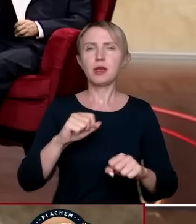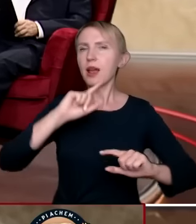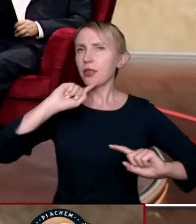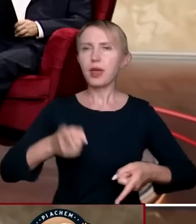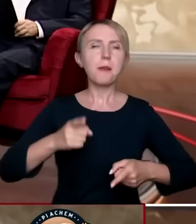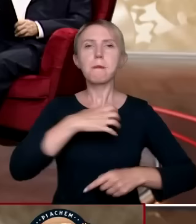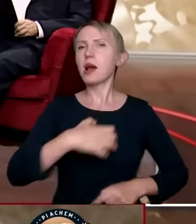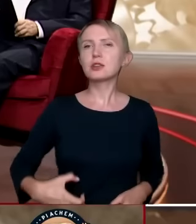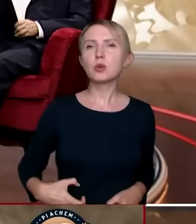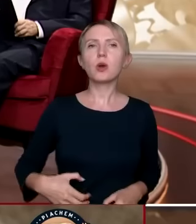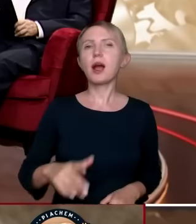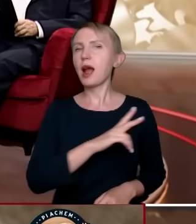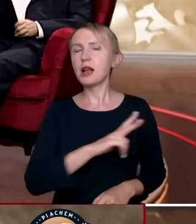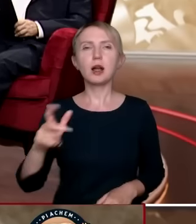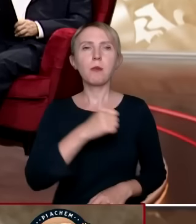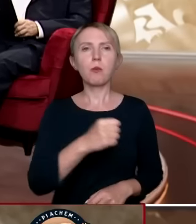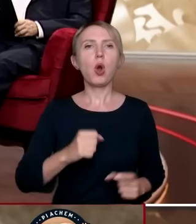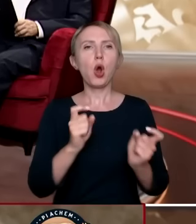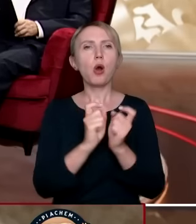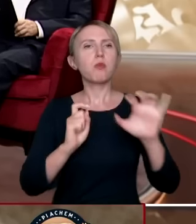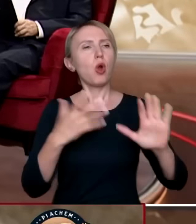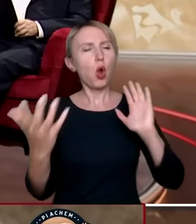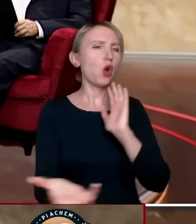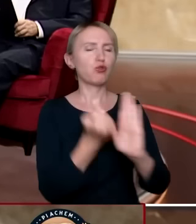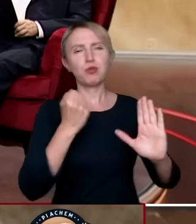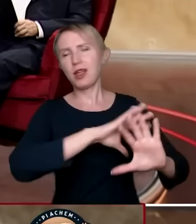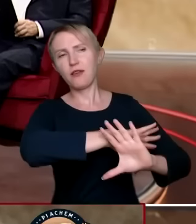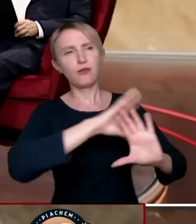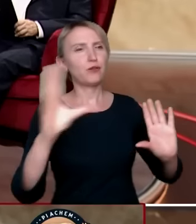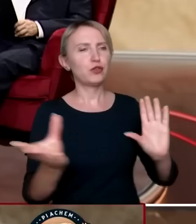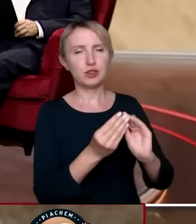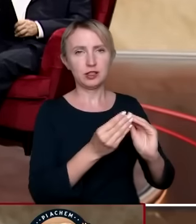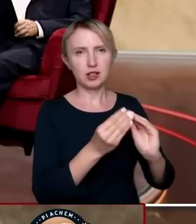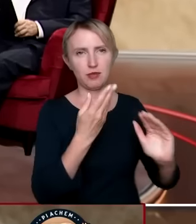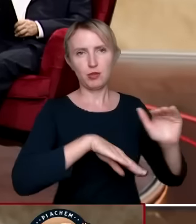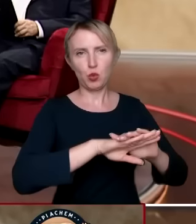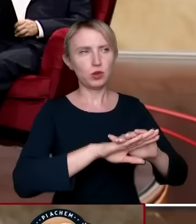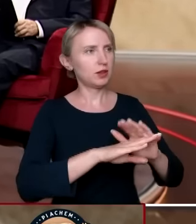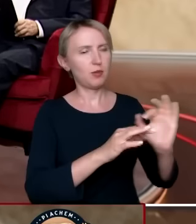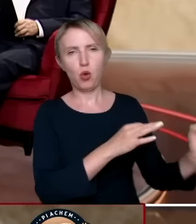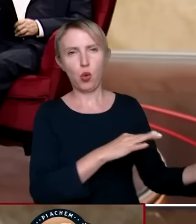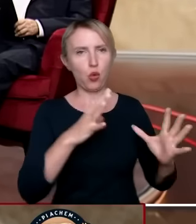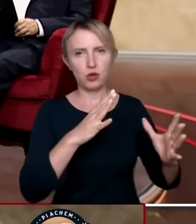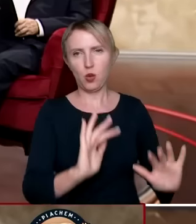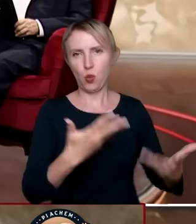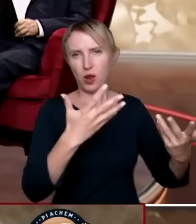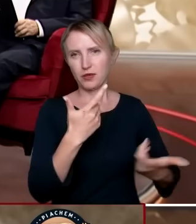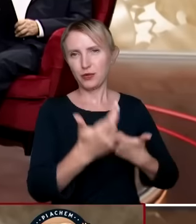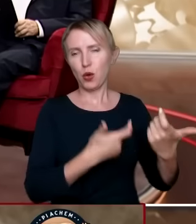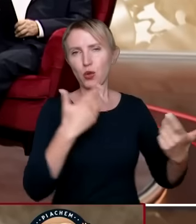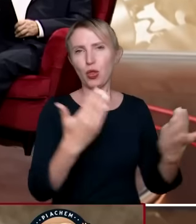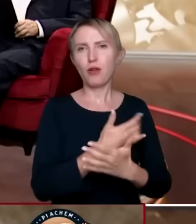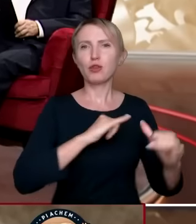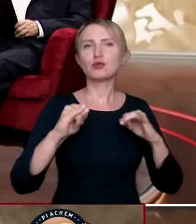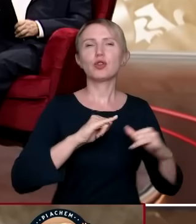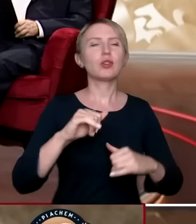marszałkowskim wszystkim posłom opozycji zdejmie te immunitety za jednym razem, żeby było łatwiej wprowadzić nowe rządy